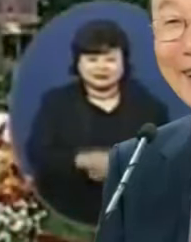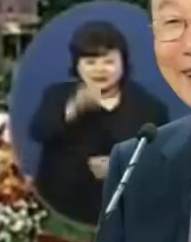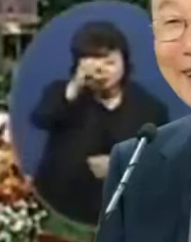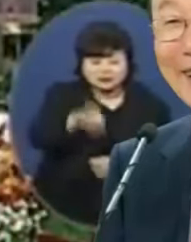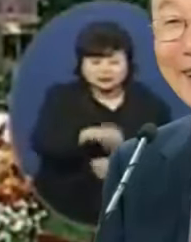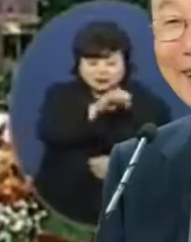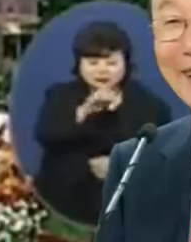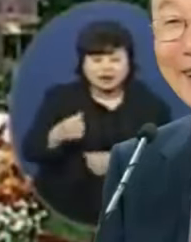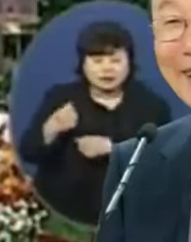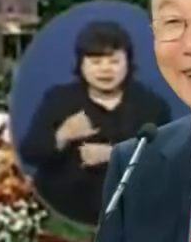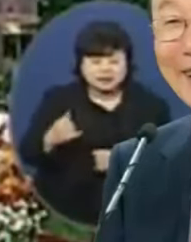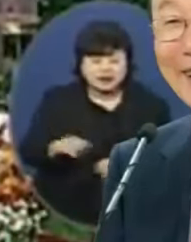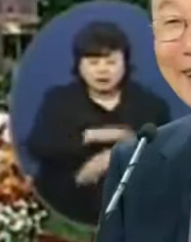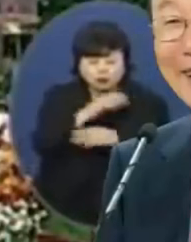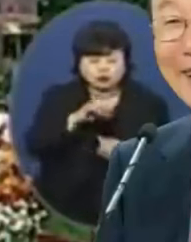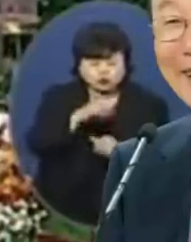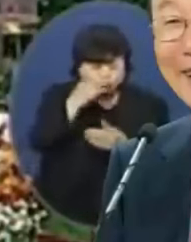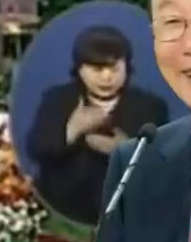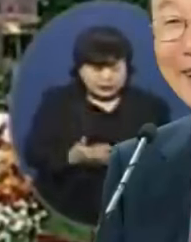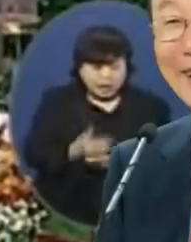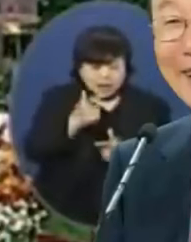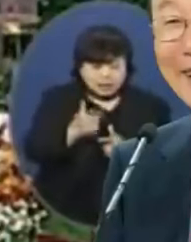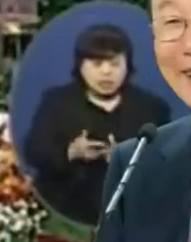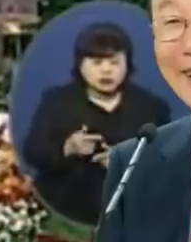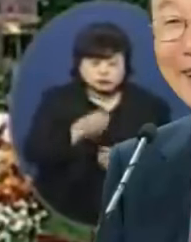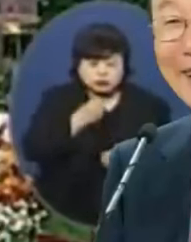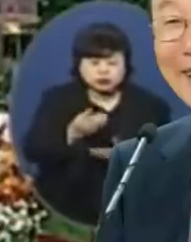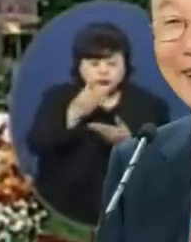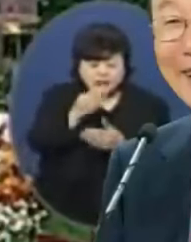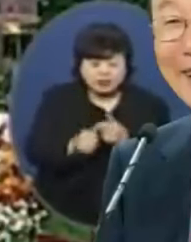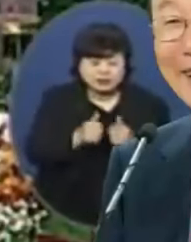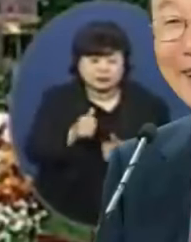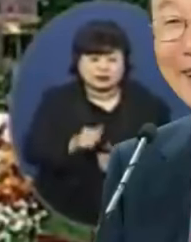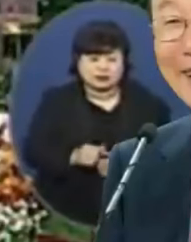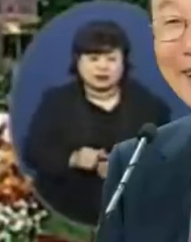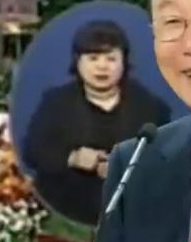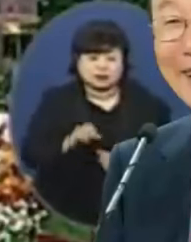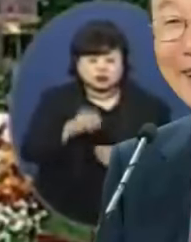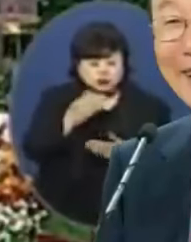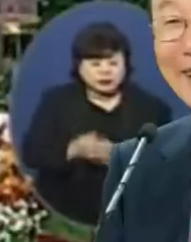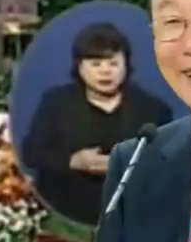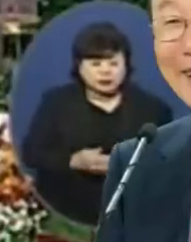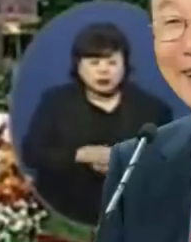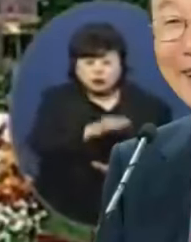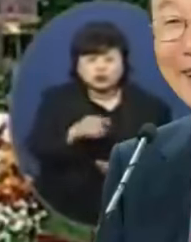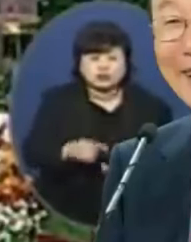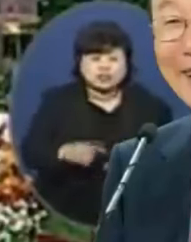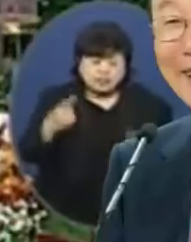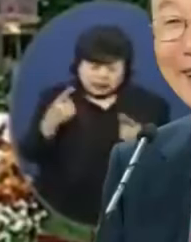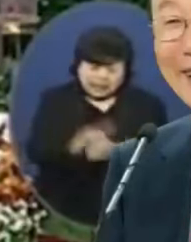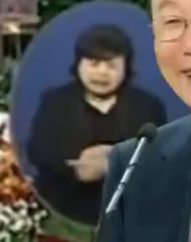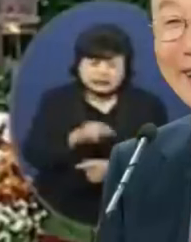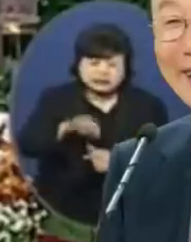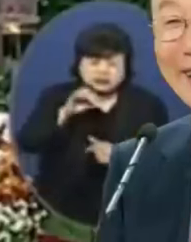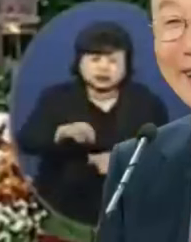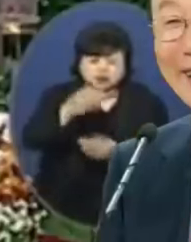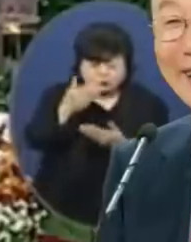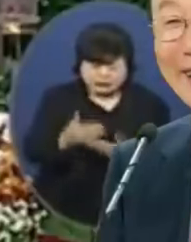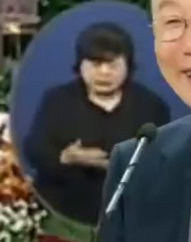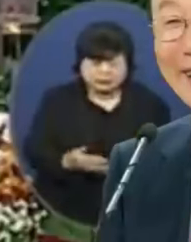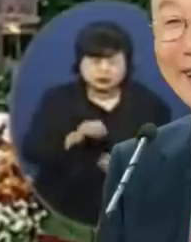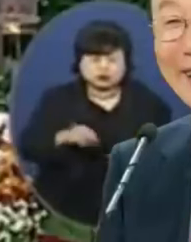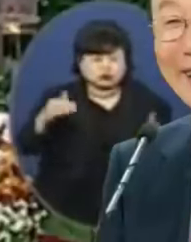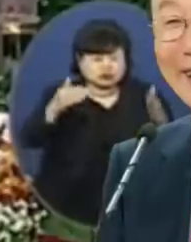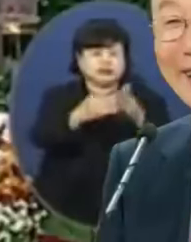십자가를 메는 사람마다 저주를 받는데 예수님은 축복의 하나님이 왜 저주를 받냐? 너 저주를 대신 짊어졌으니 저주는 끝났다.